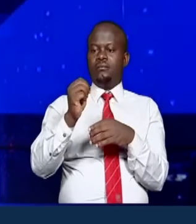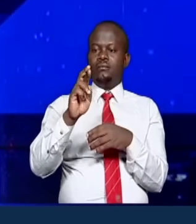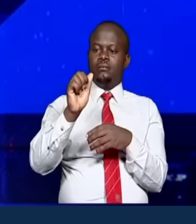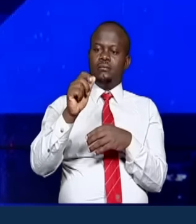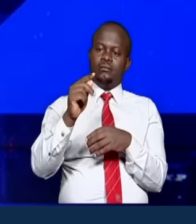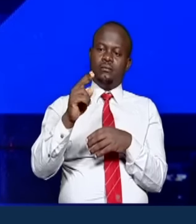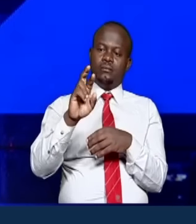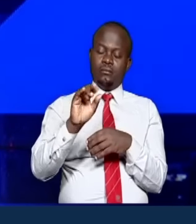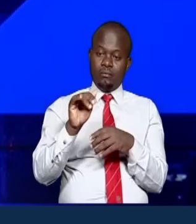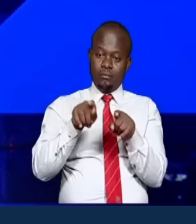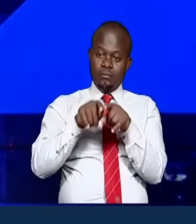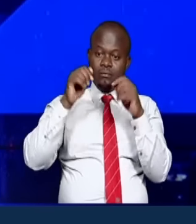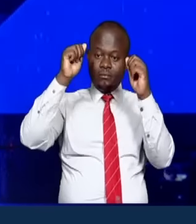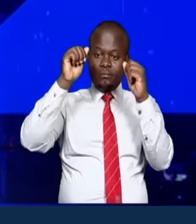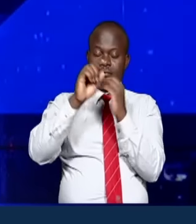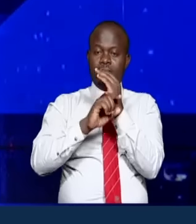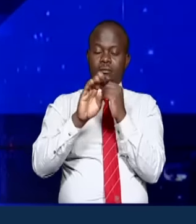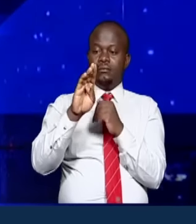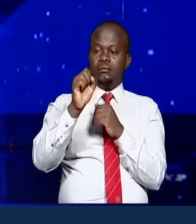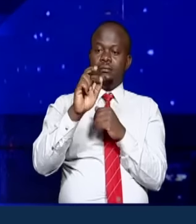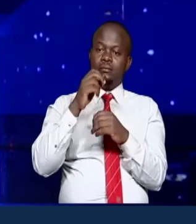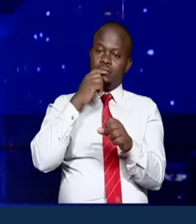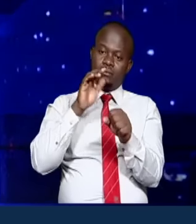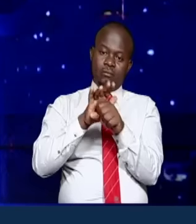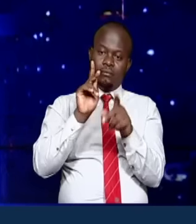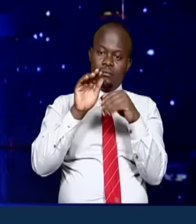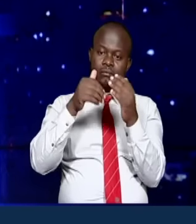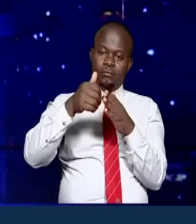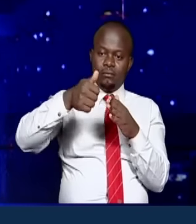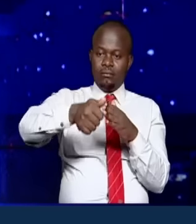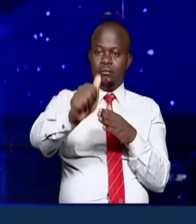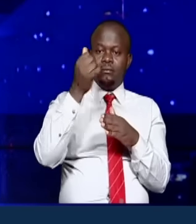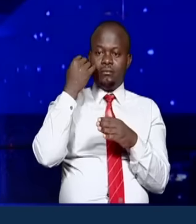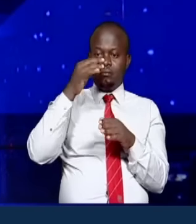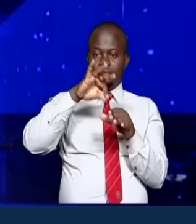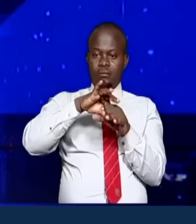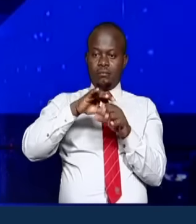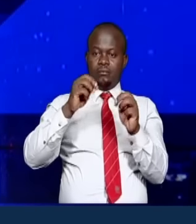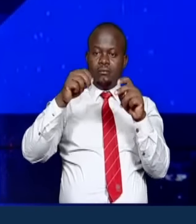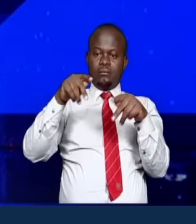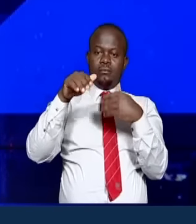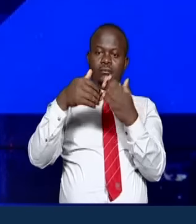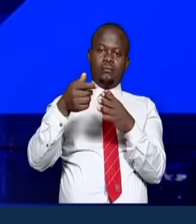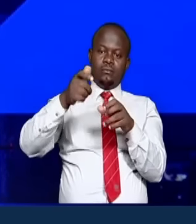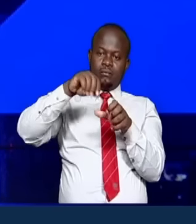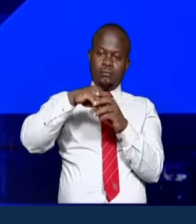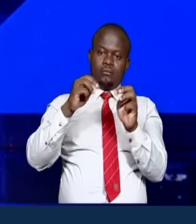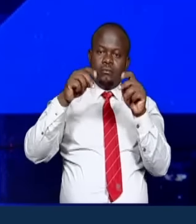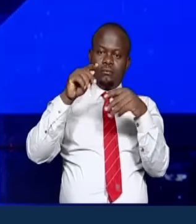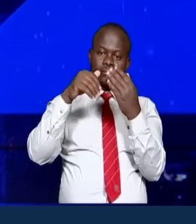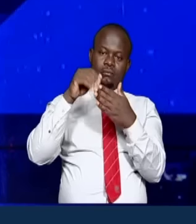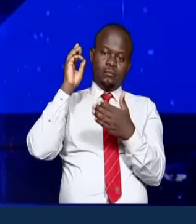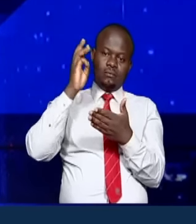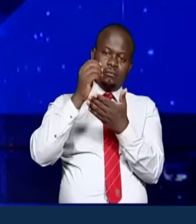naryo ryamamarije muri aka karere ka Bugesera rero rikaba ryasezeranyije abaturage baho ko nibatorwa abadepite babo bakiyongera mu nteko ishinga amategeko